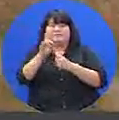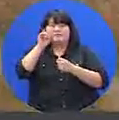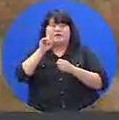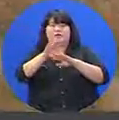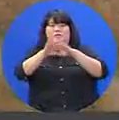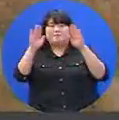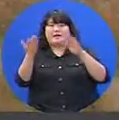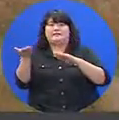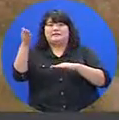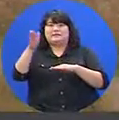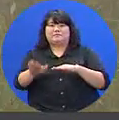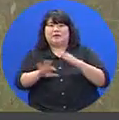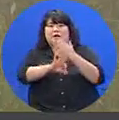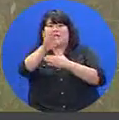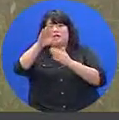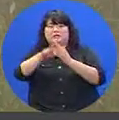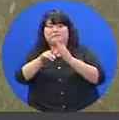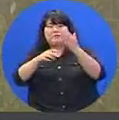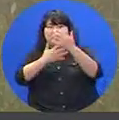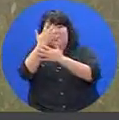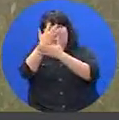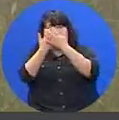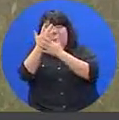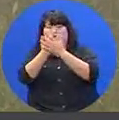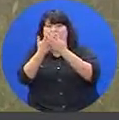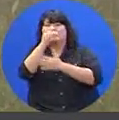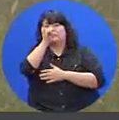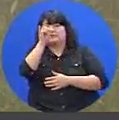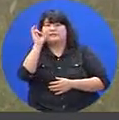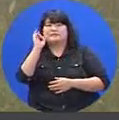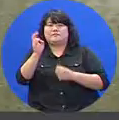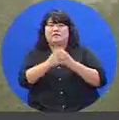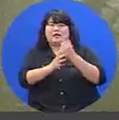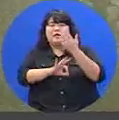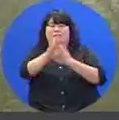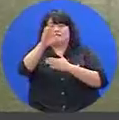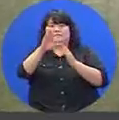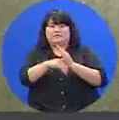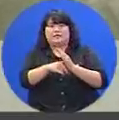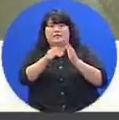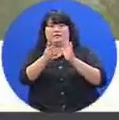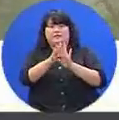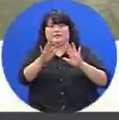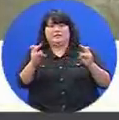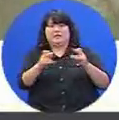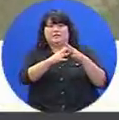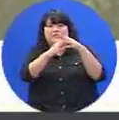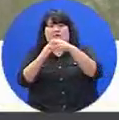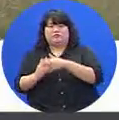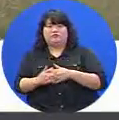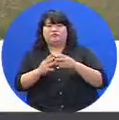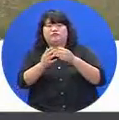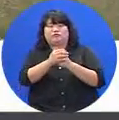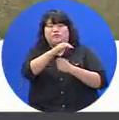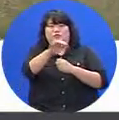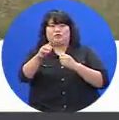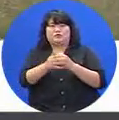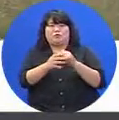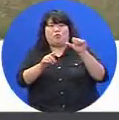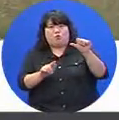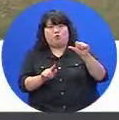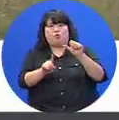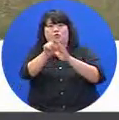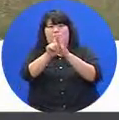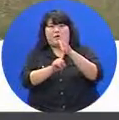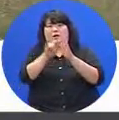내일도 맑겠지만 아침에 안개가 끼는 곳이 있겠습니다. 아침 최저 기온은 진안과 장수 등 산간 지역이